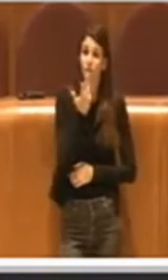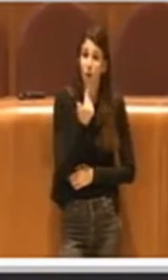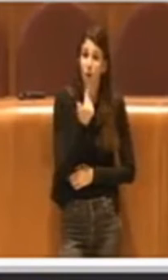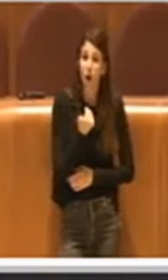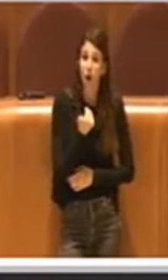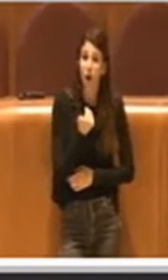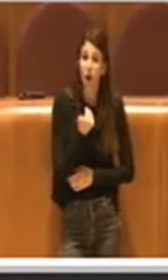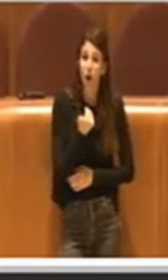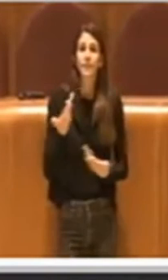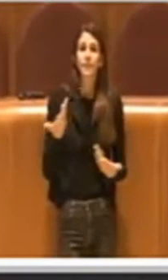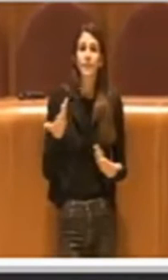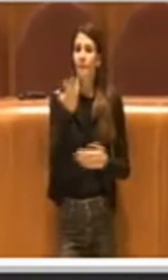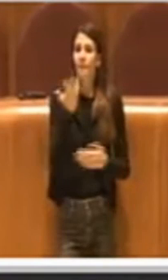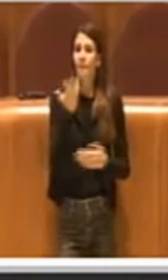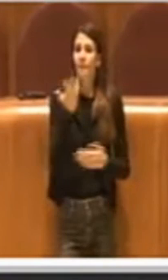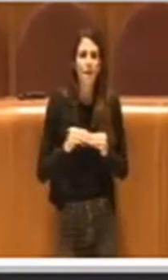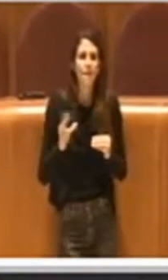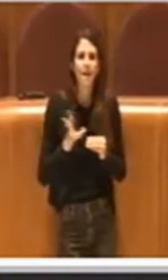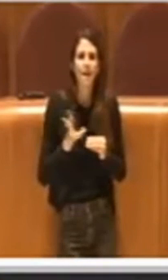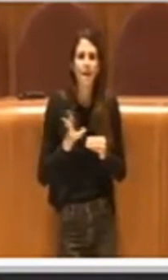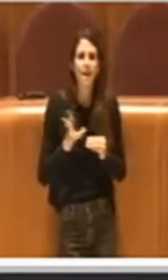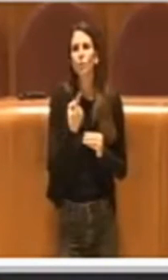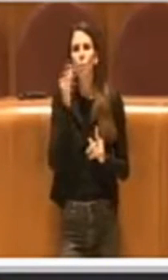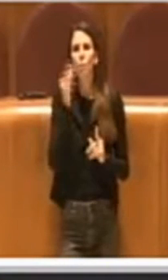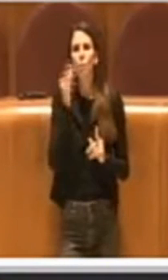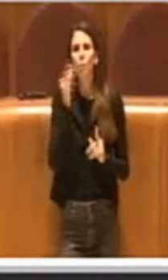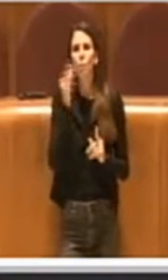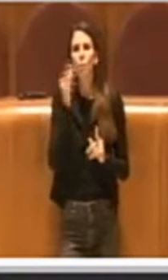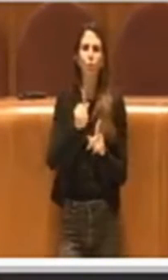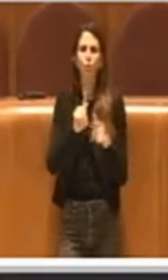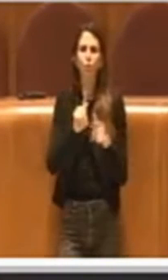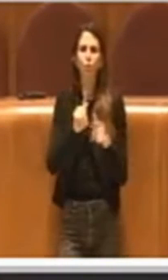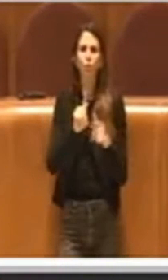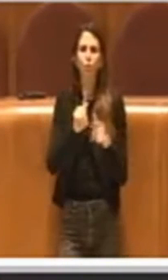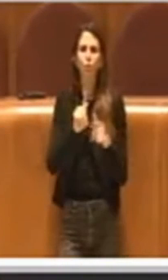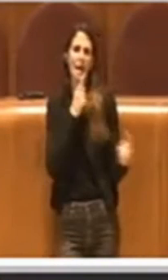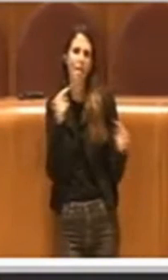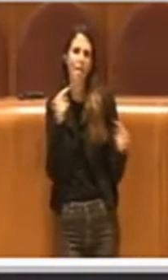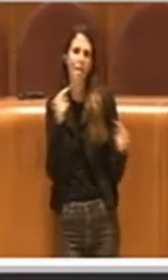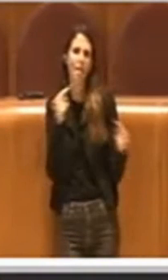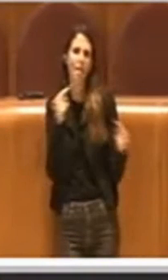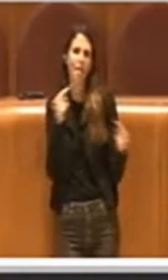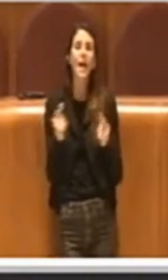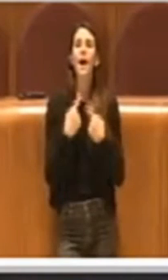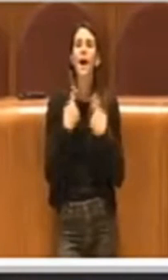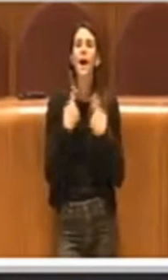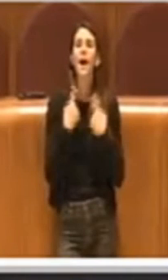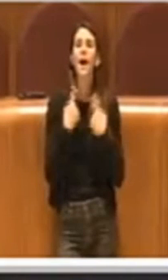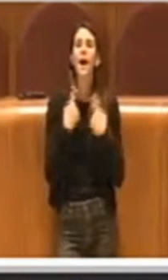insomma fare il punto della situazione e delle attività di questo tavolo